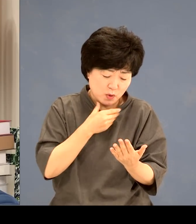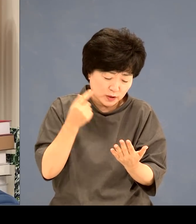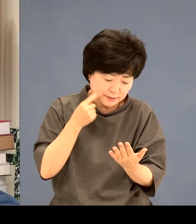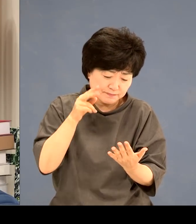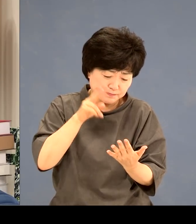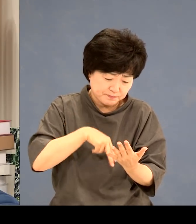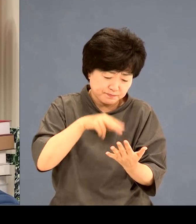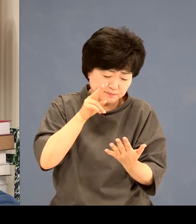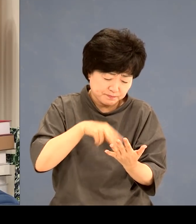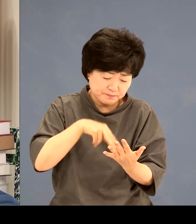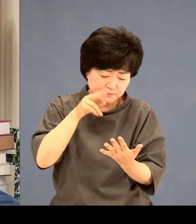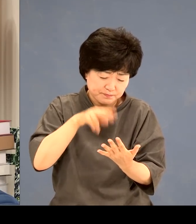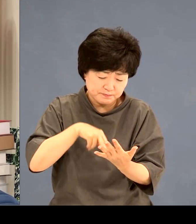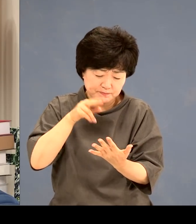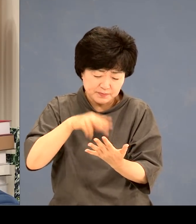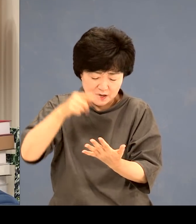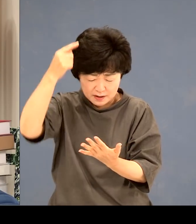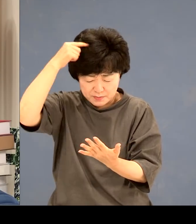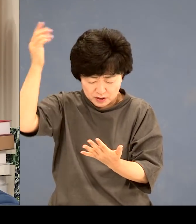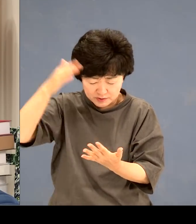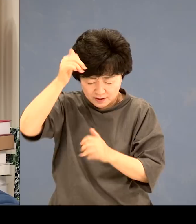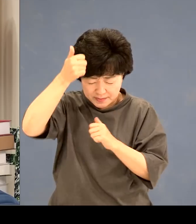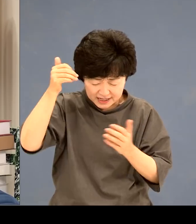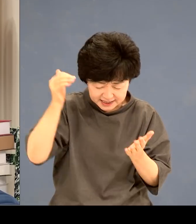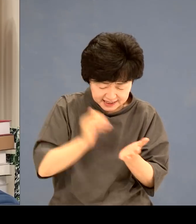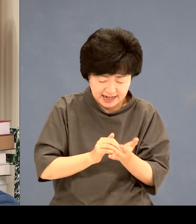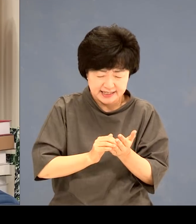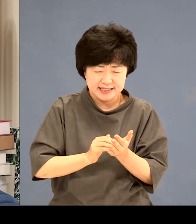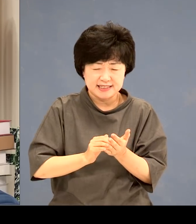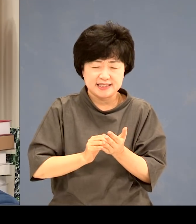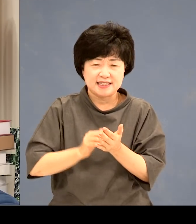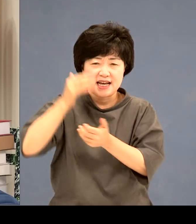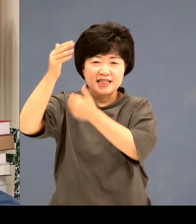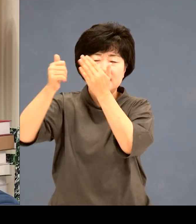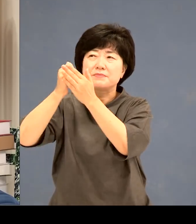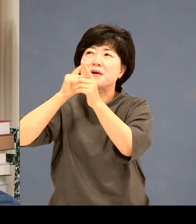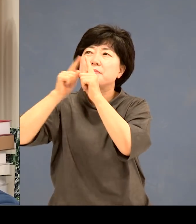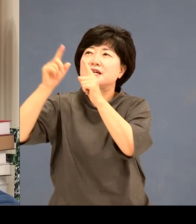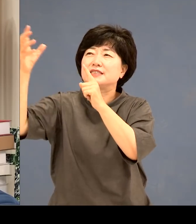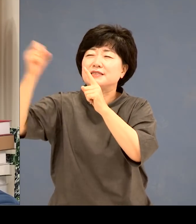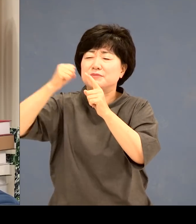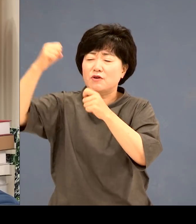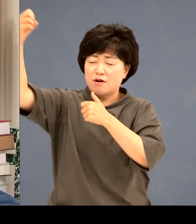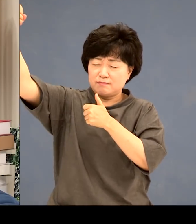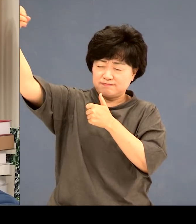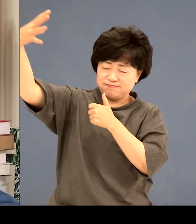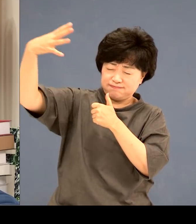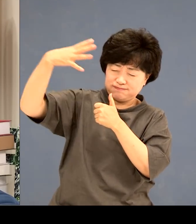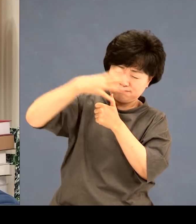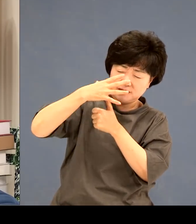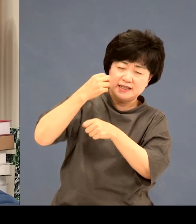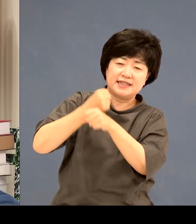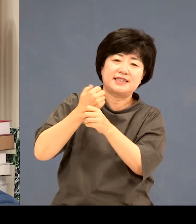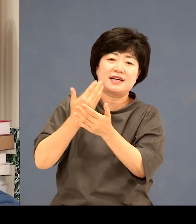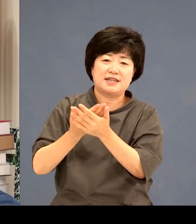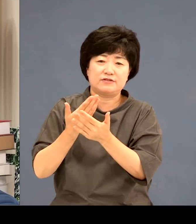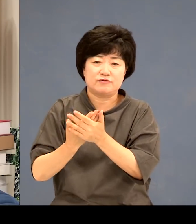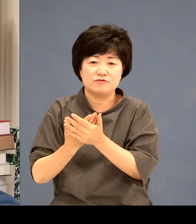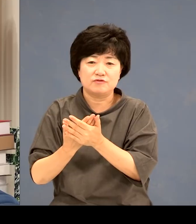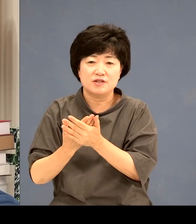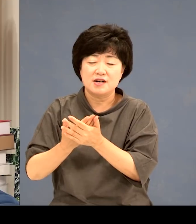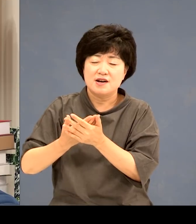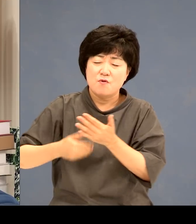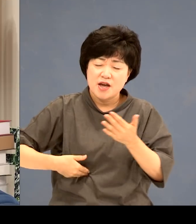제 삶을 다시 좀 새롭게 해주세요. 이렇게 만져달라고 하면서 이 요한복음 말씀을